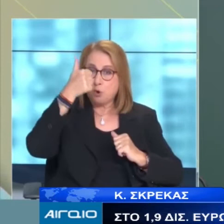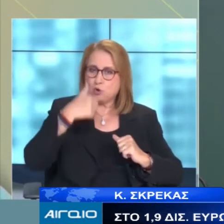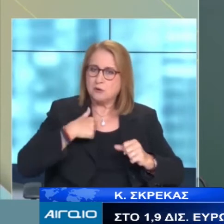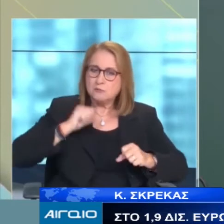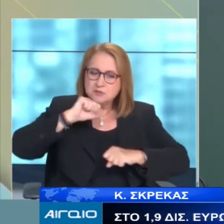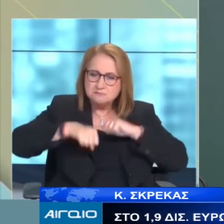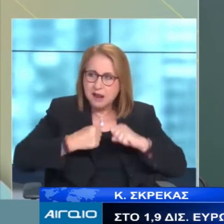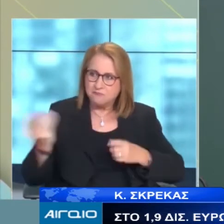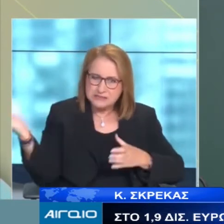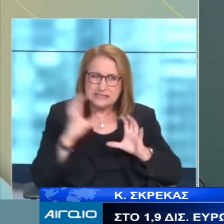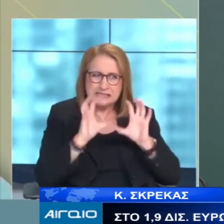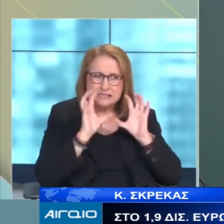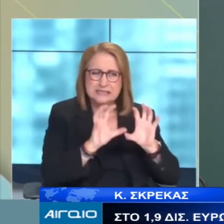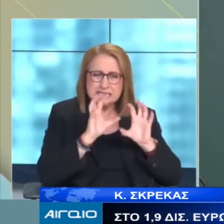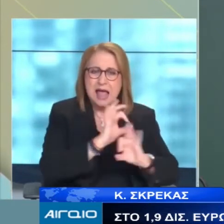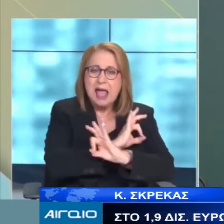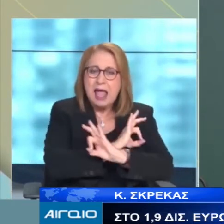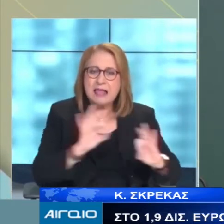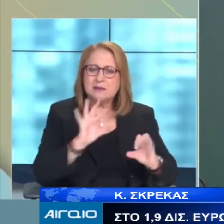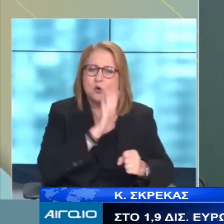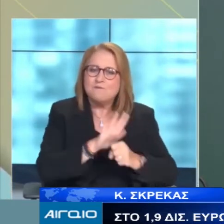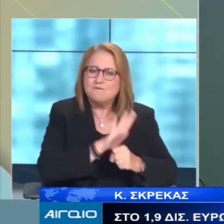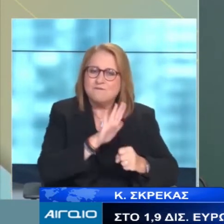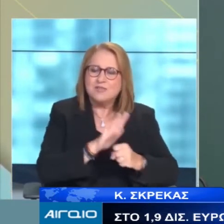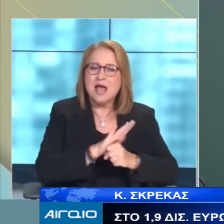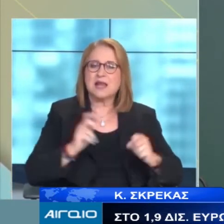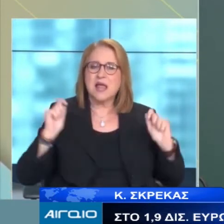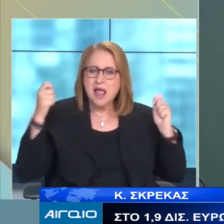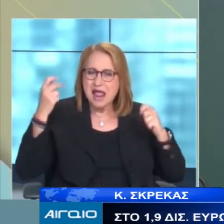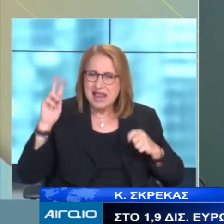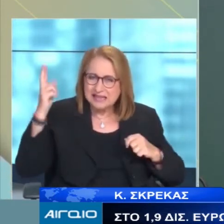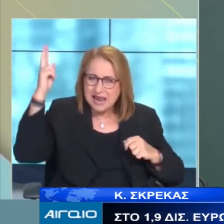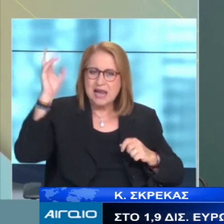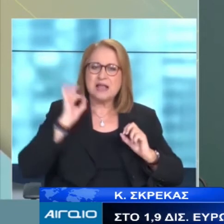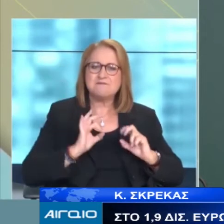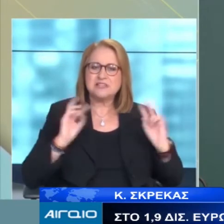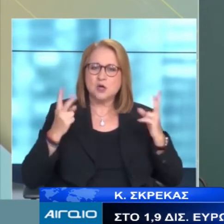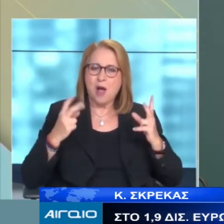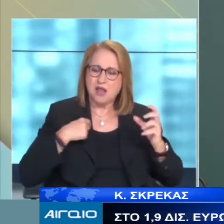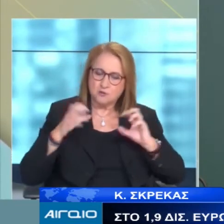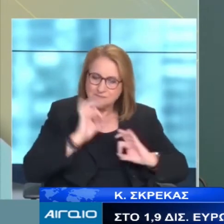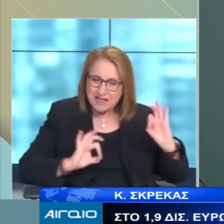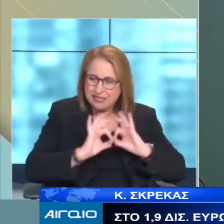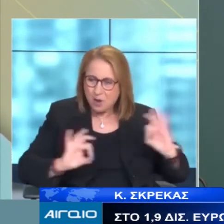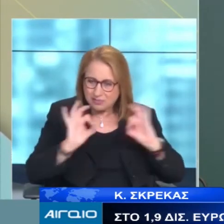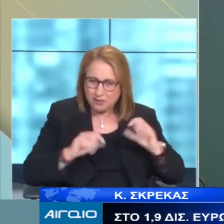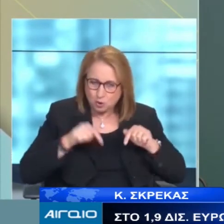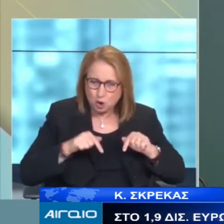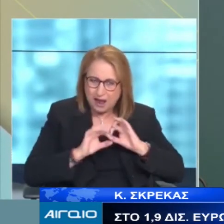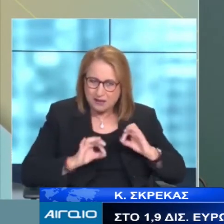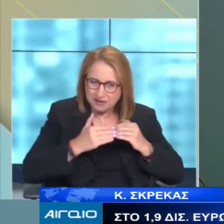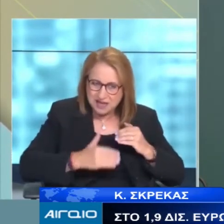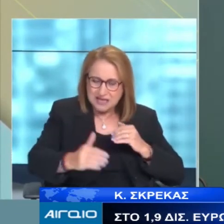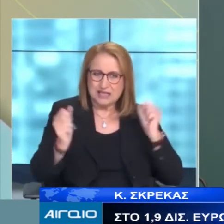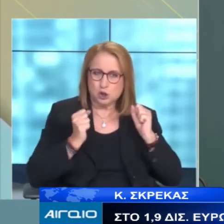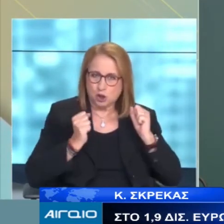την επάρκεια εφοδιασμού σε φυσικό αέριο και ηλεκτρική ενέργεια και δημιουργούμε ένα ολοκληρωμένο πλέγμα ενεργειών για την